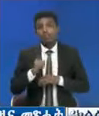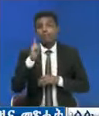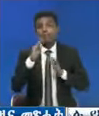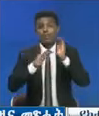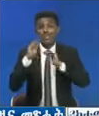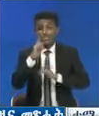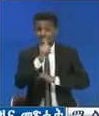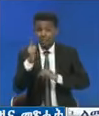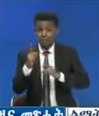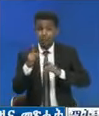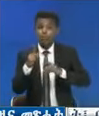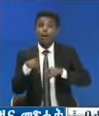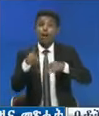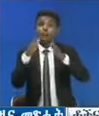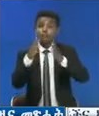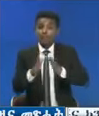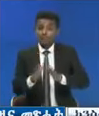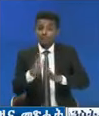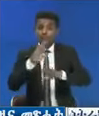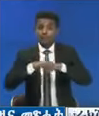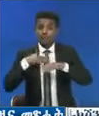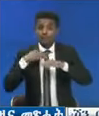የራሱ ማሳ እንዲጠብቅ ማድረግ ነው ከምንም በላይ ትልቁ ነገር።